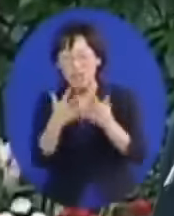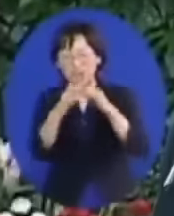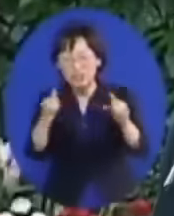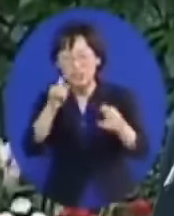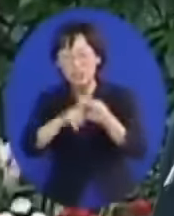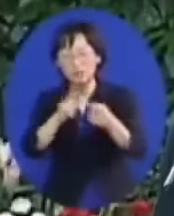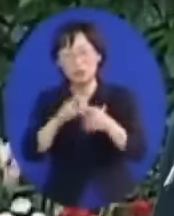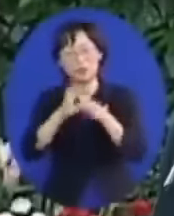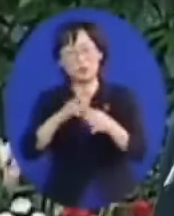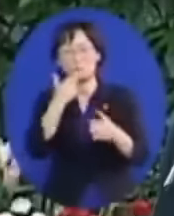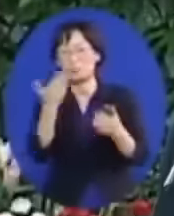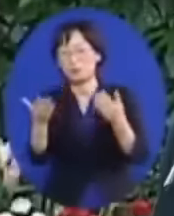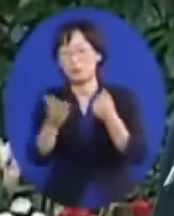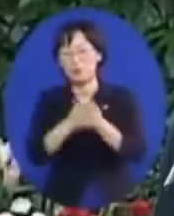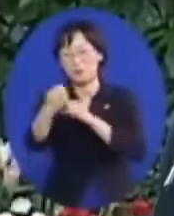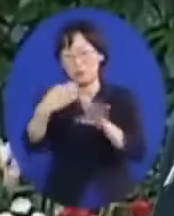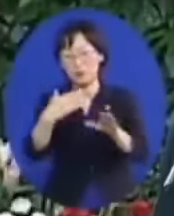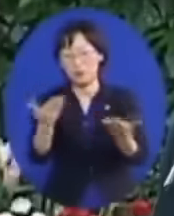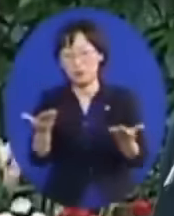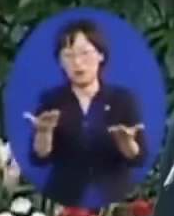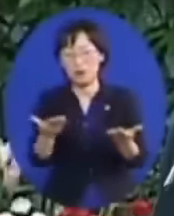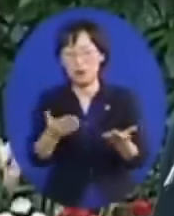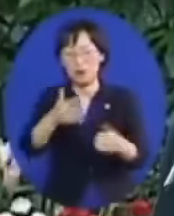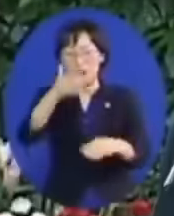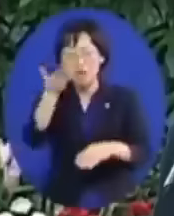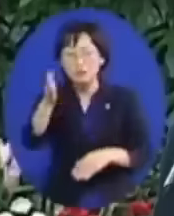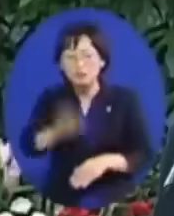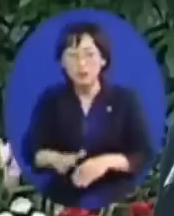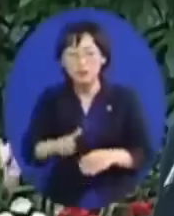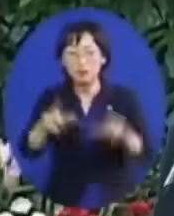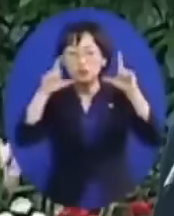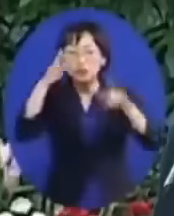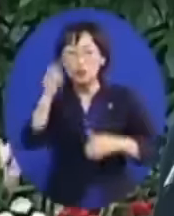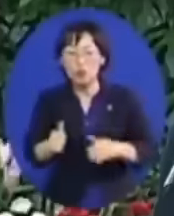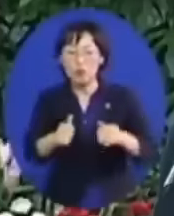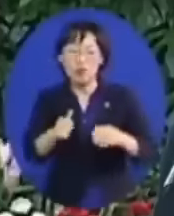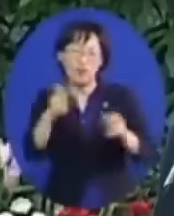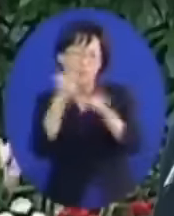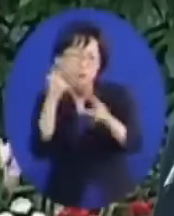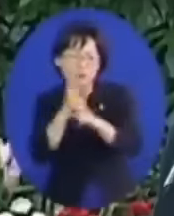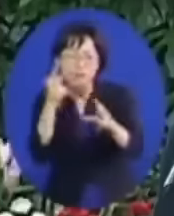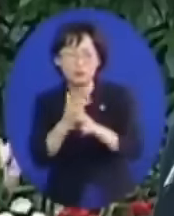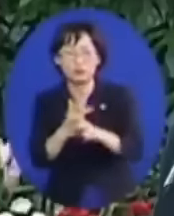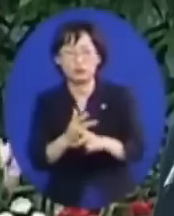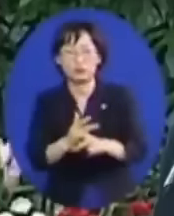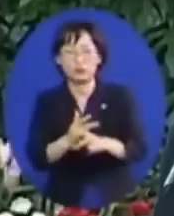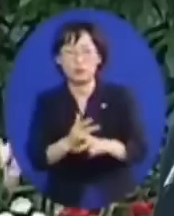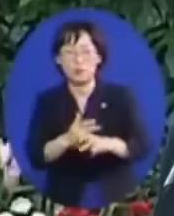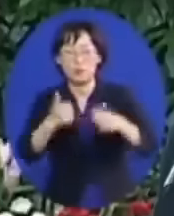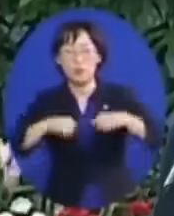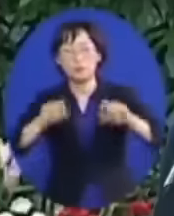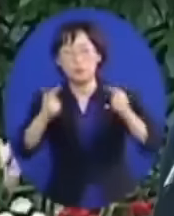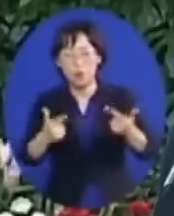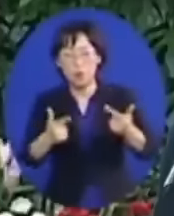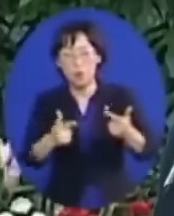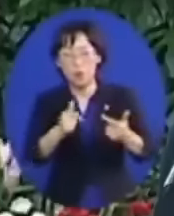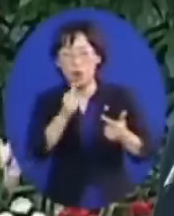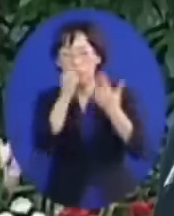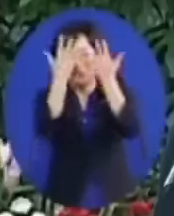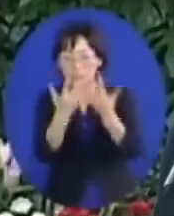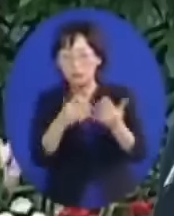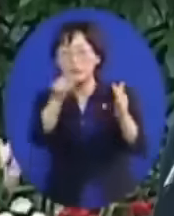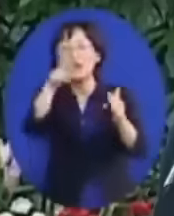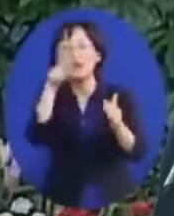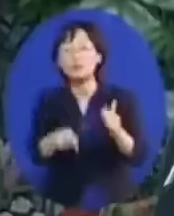않았습니다. 주인공은 지치지 않고 매주 도서관에 죄인들이 읽을 수 있는